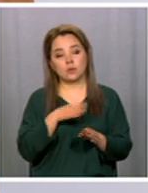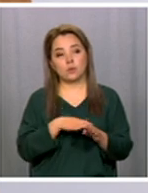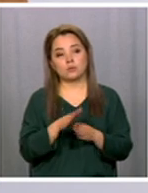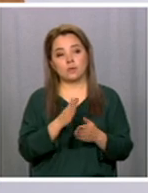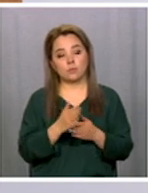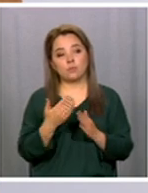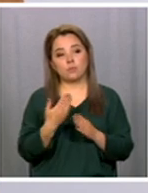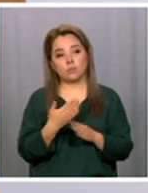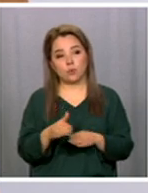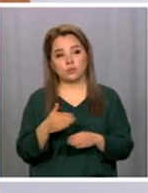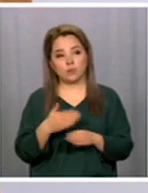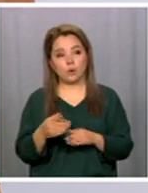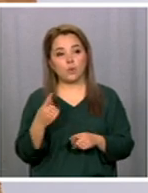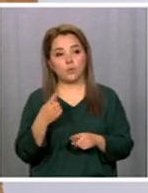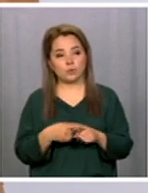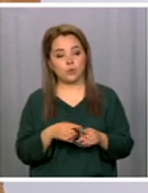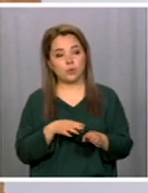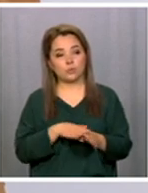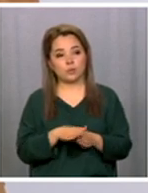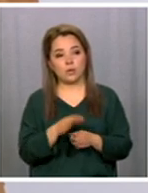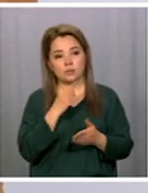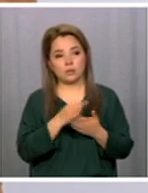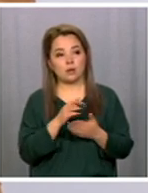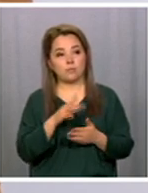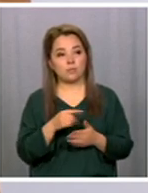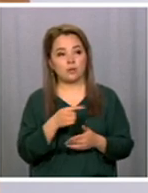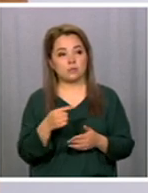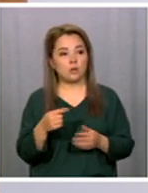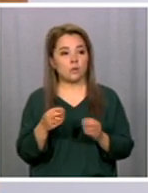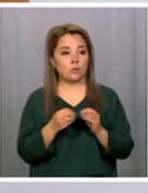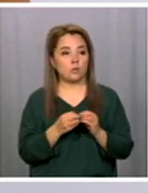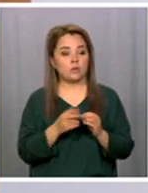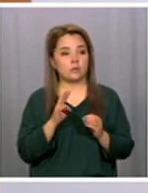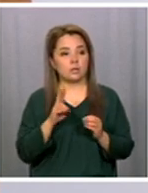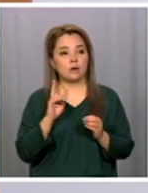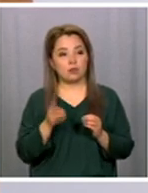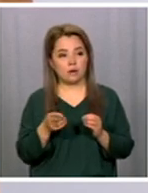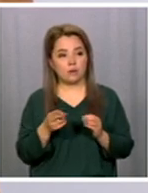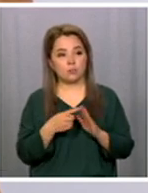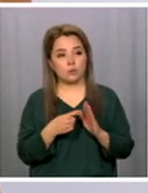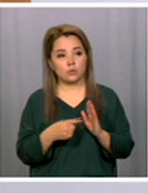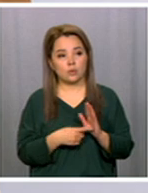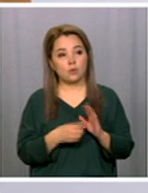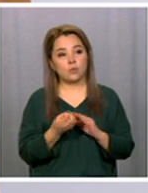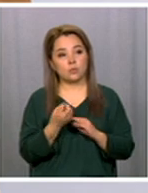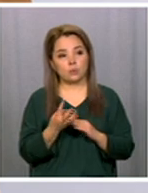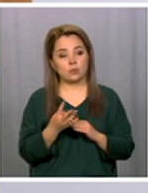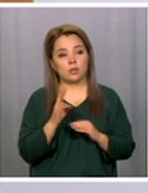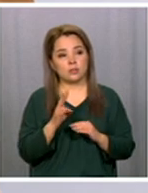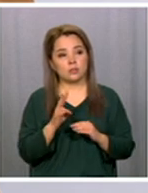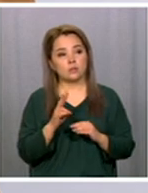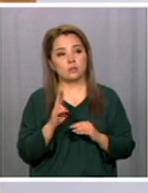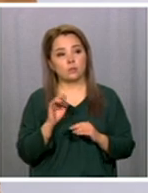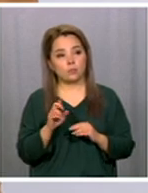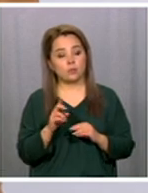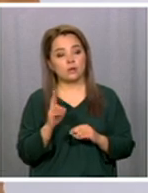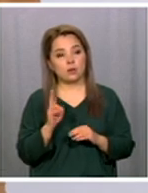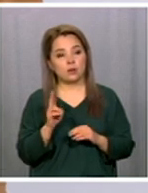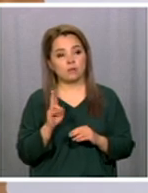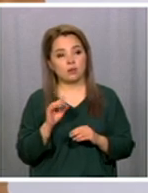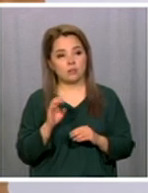Бөлшектерді қосуды орындаңыз. М азайтылған 10НК бөлінген 14Н куб К